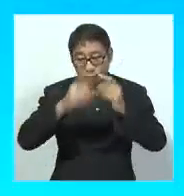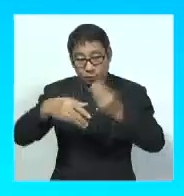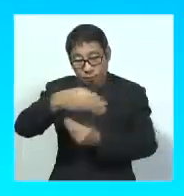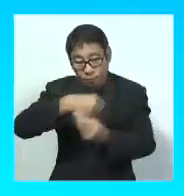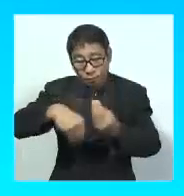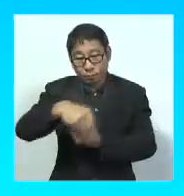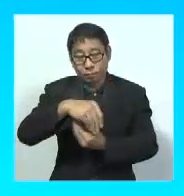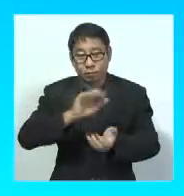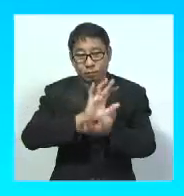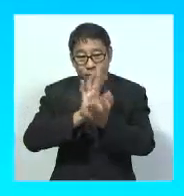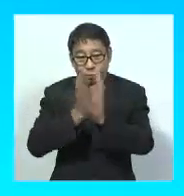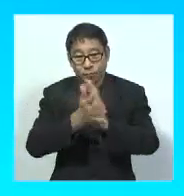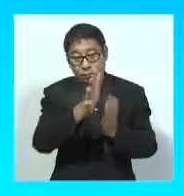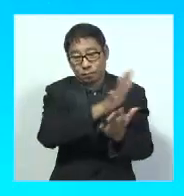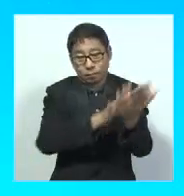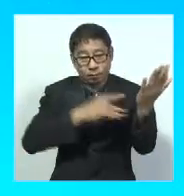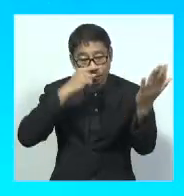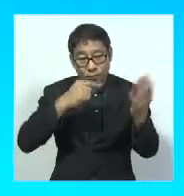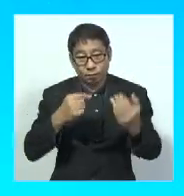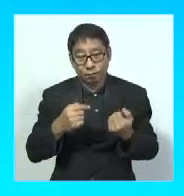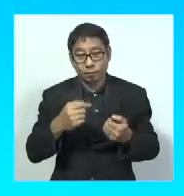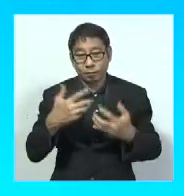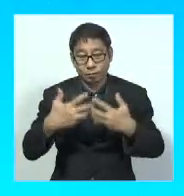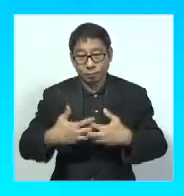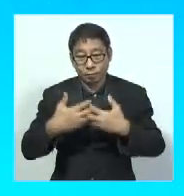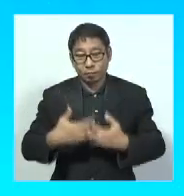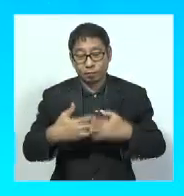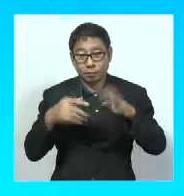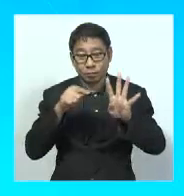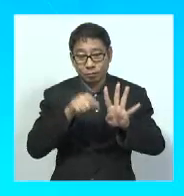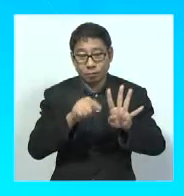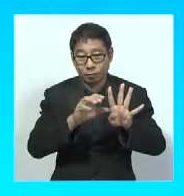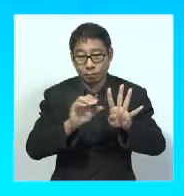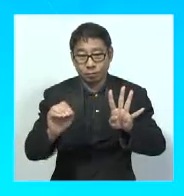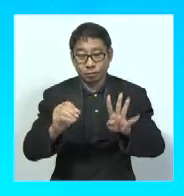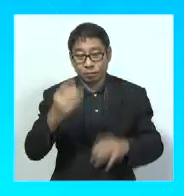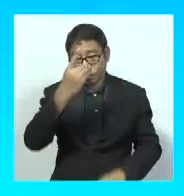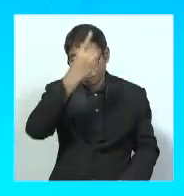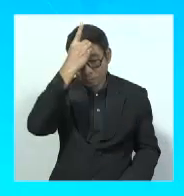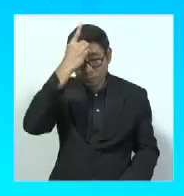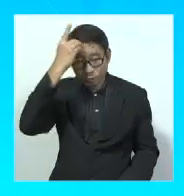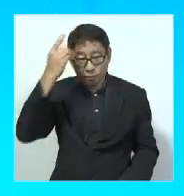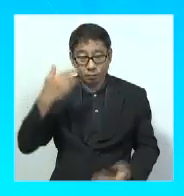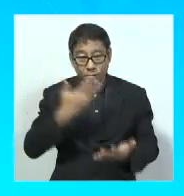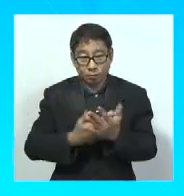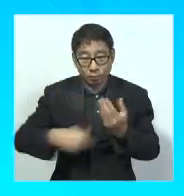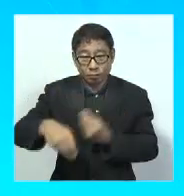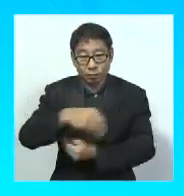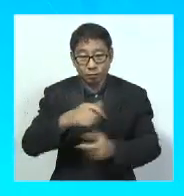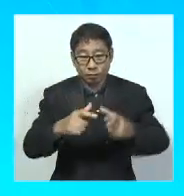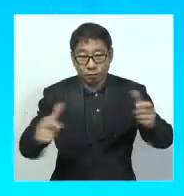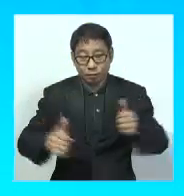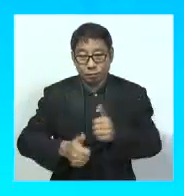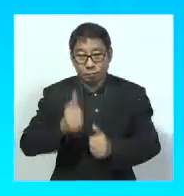กิจเพื่อเปลี่ยนผ่านประเทศไทยไปสู่ยุคเศรษฐกิจ 4.0 ในฐานะที่เยอรมนีมีขนาดเศรษฐกิจใหญ่